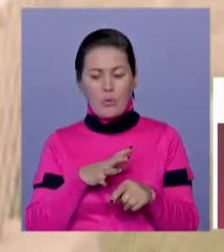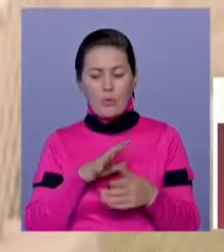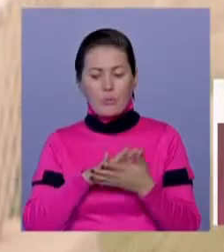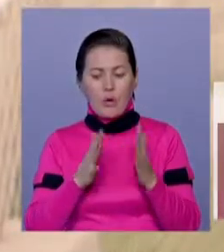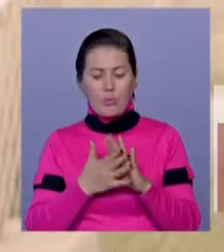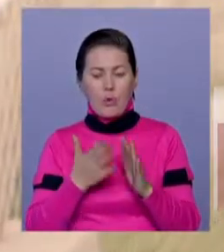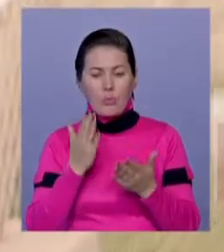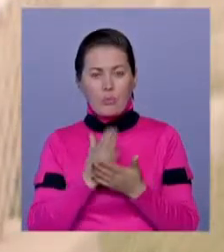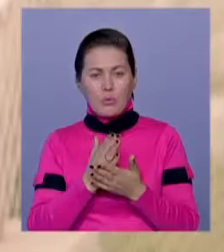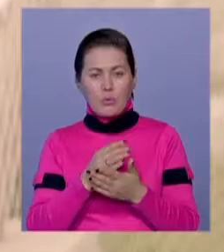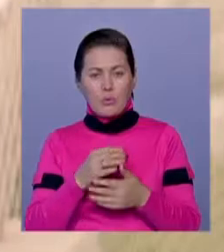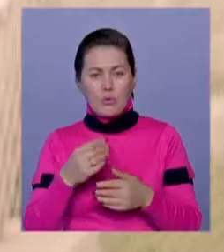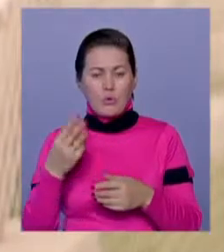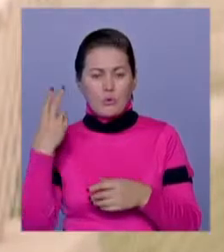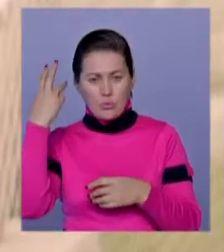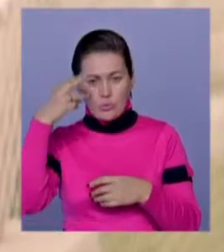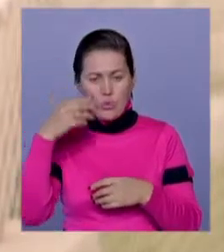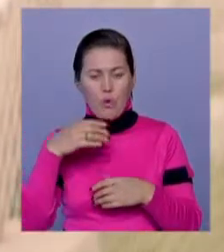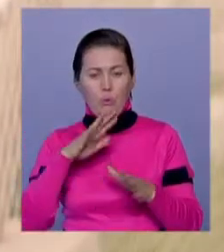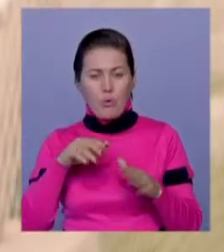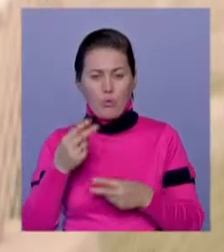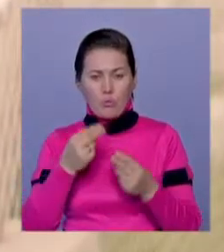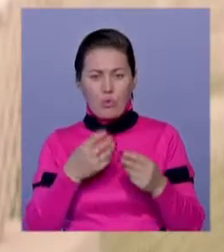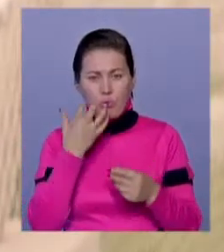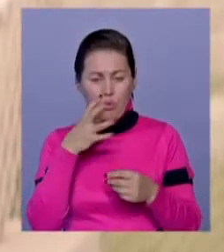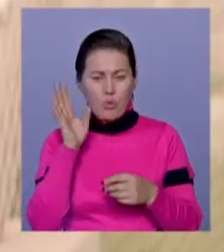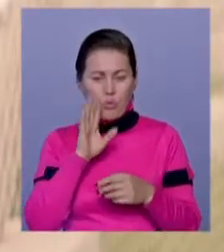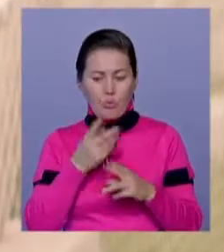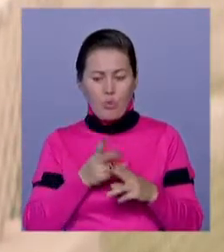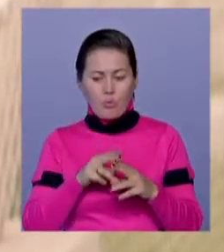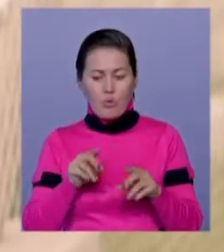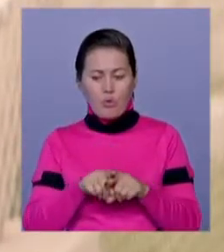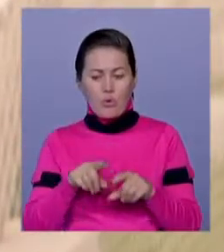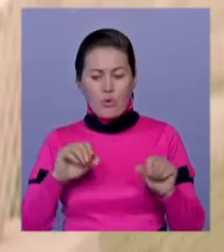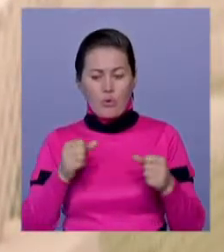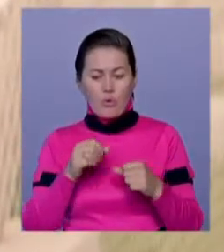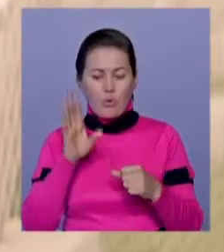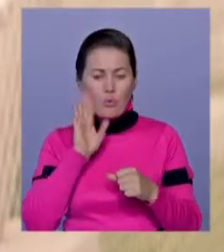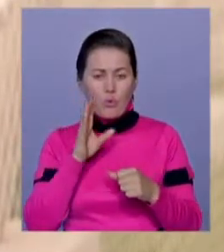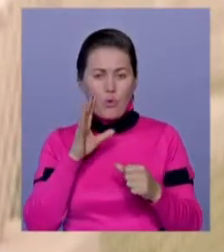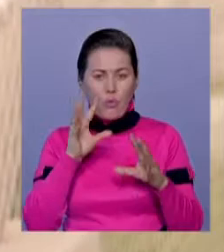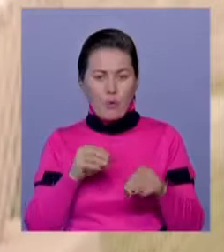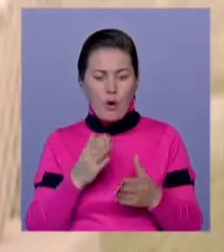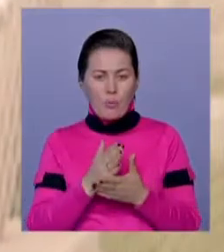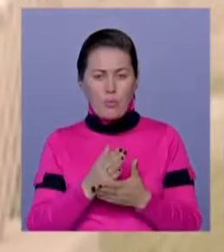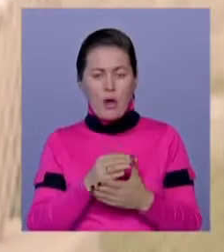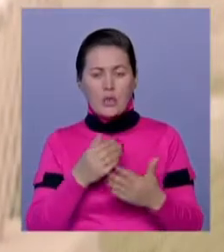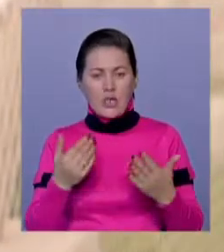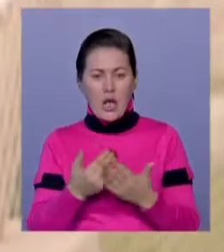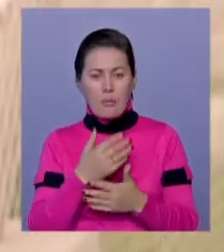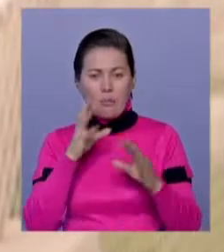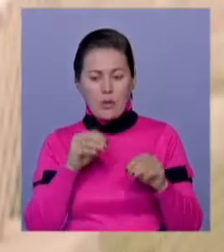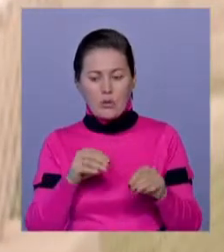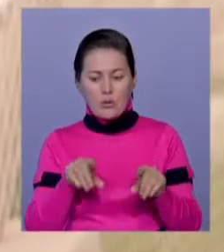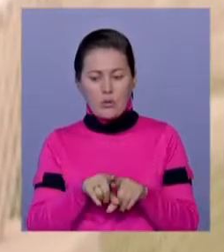жасалған. Душевой ойыннан кейін ыстық су, суық су, салқын су қабылдайды. Барлығы жаңа,